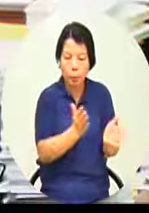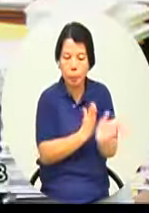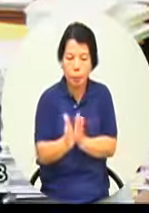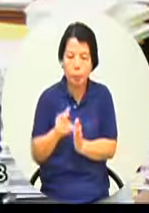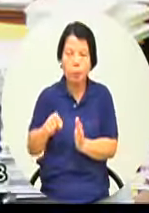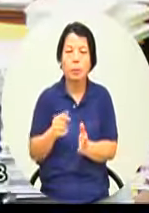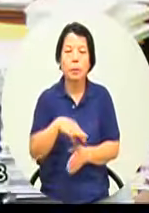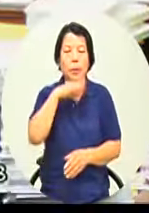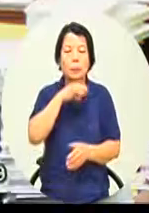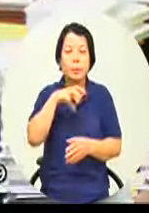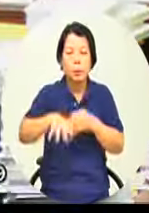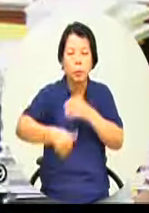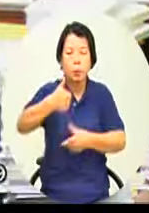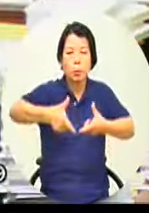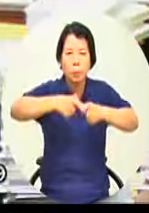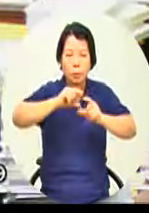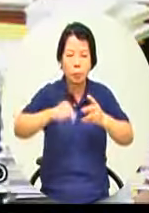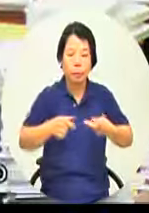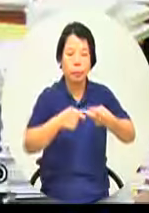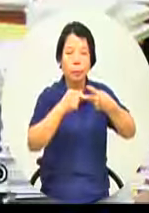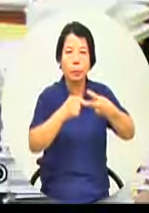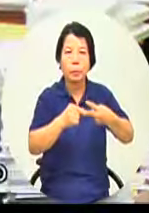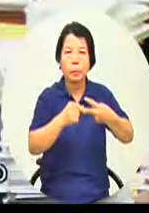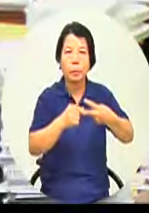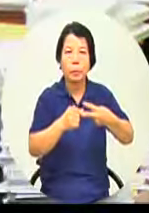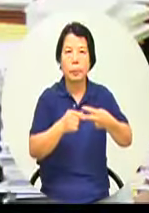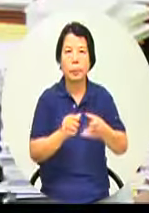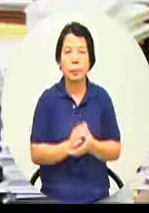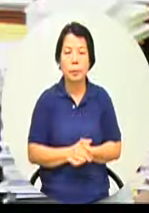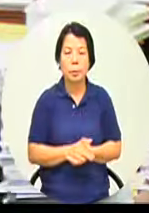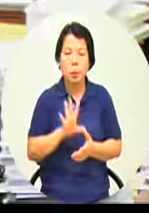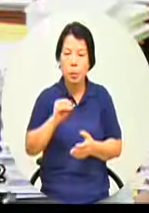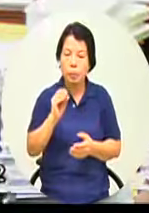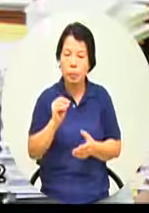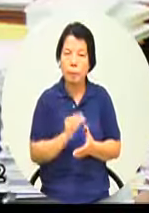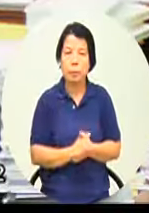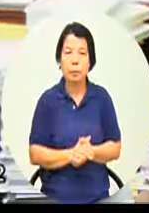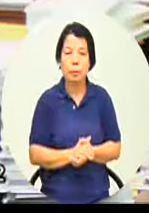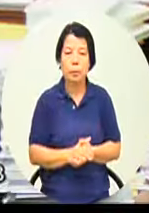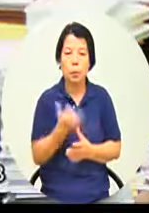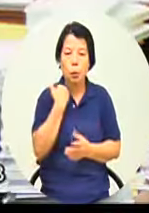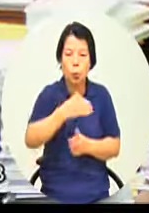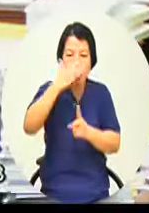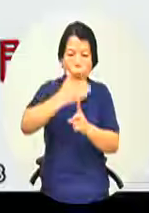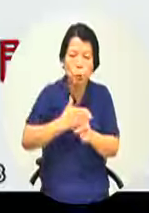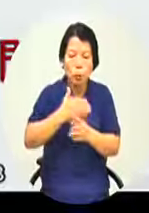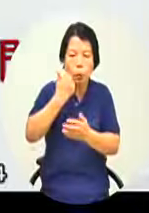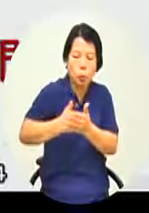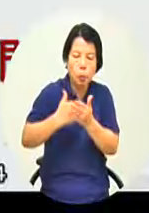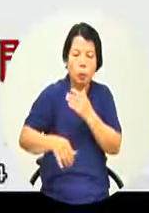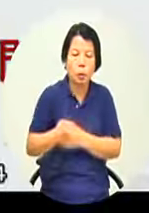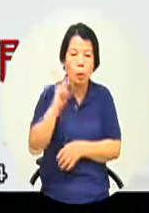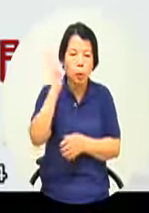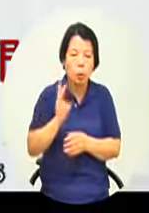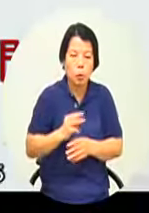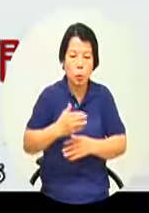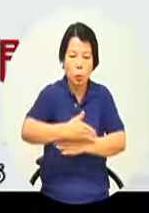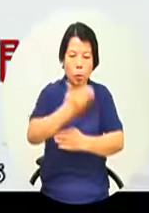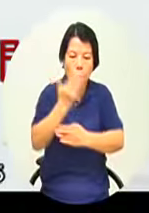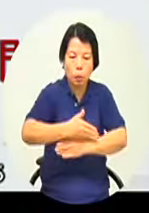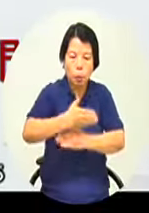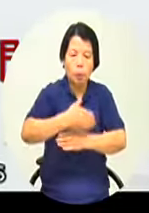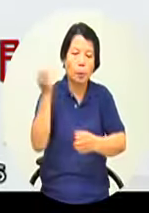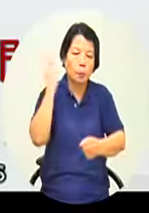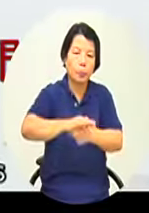长回答。那第二个问题，有没有办法去降低那个水闸门一个补助的门